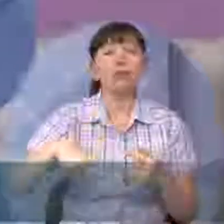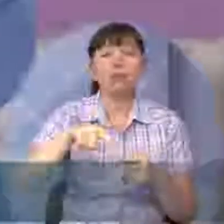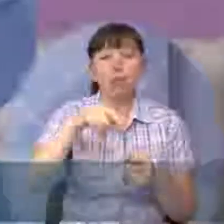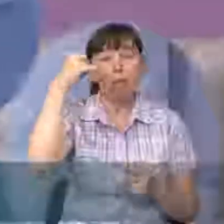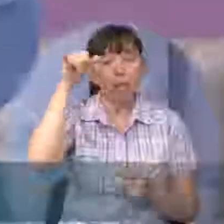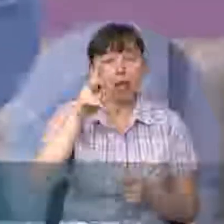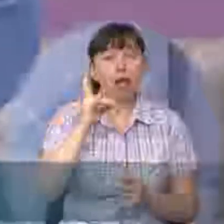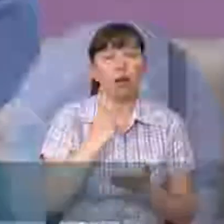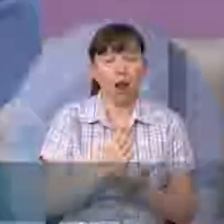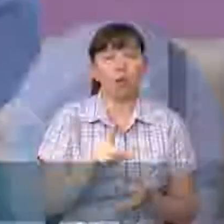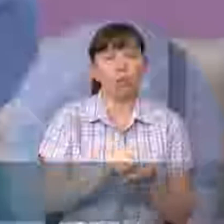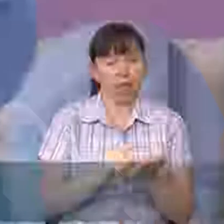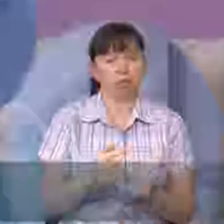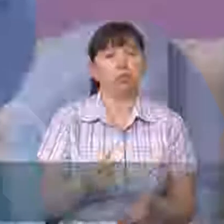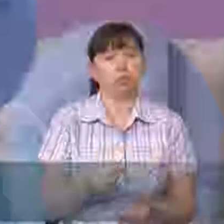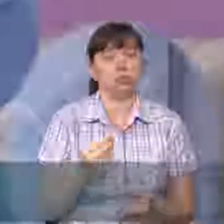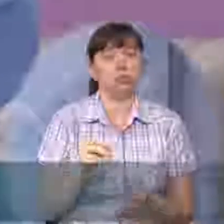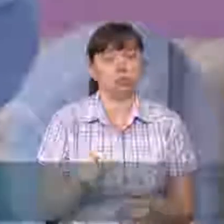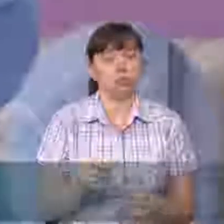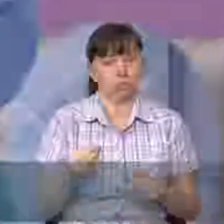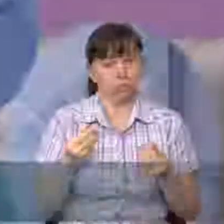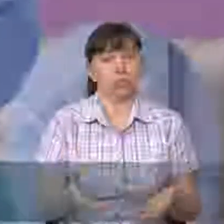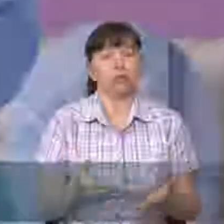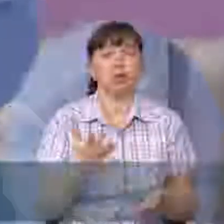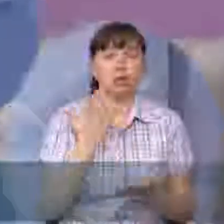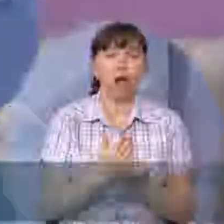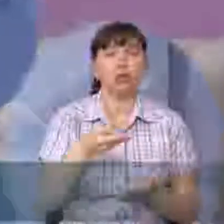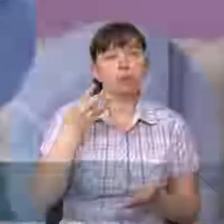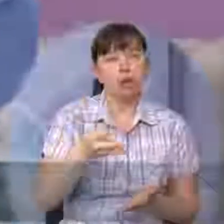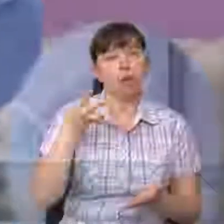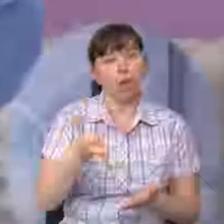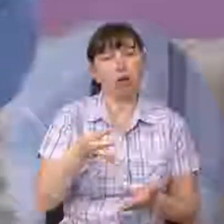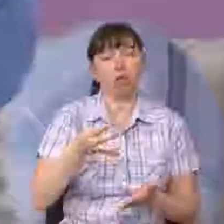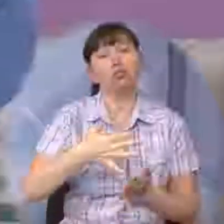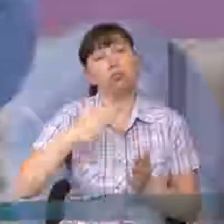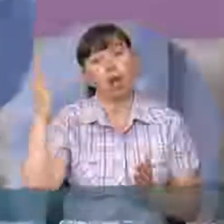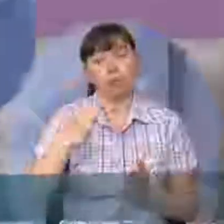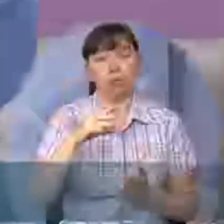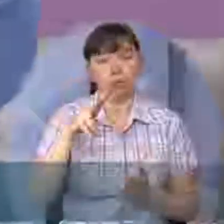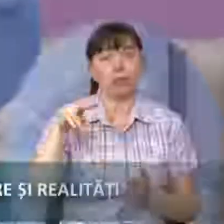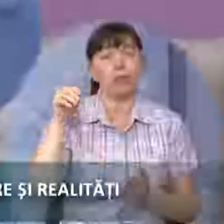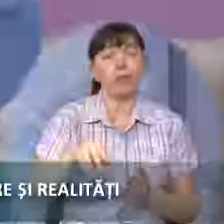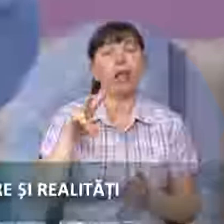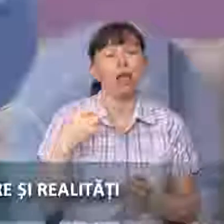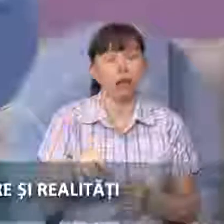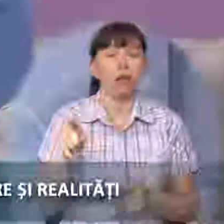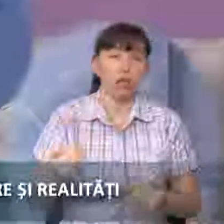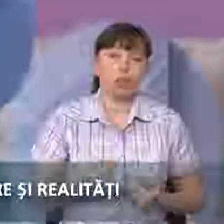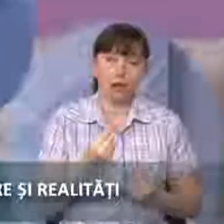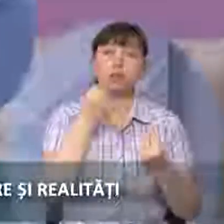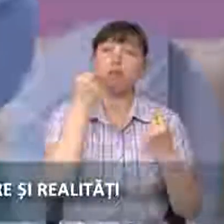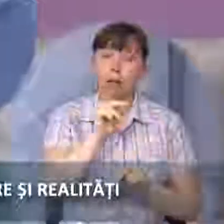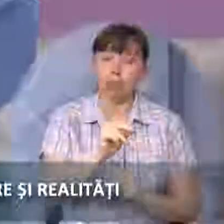municipiul Bălți, care au niște pensii decente, da? Care au pensii și de 34-5 mii de lei și mai mult, o duc mult mai